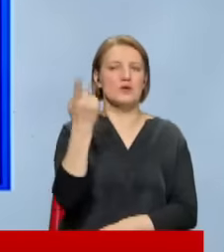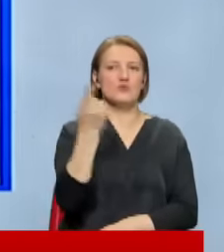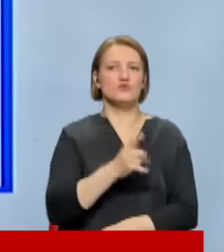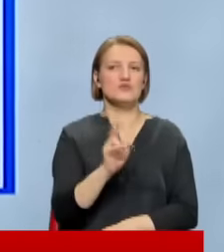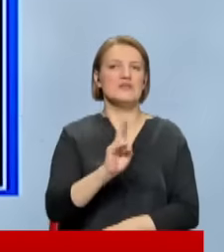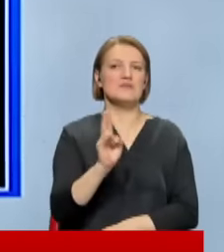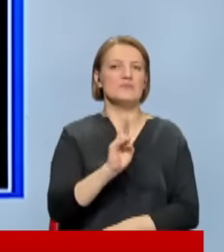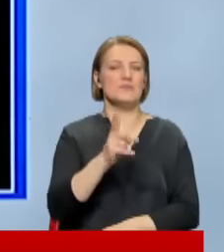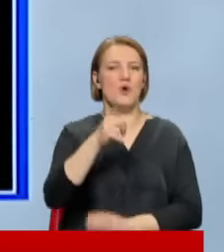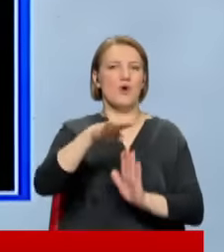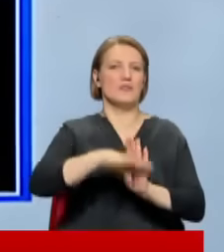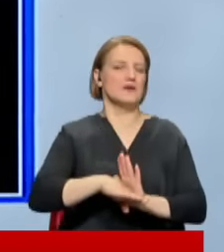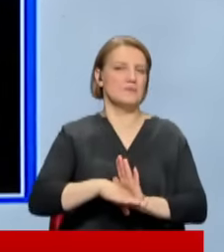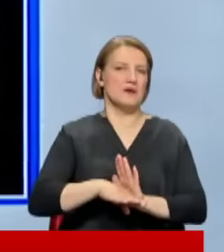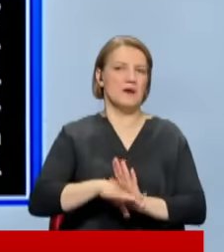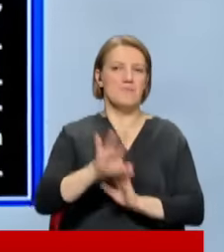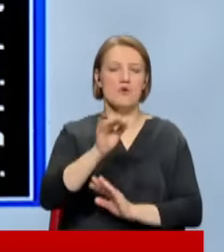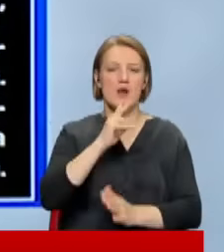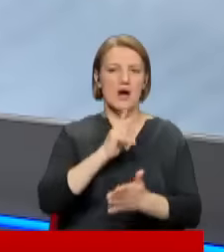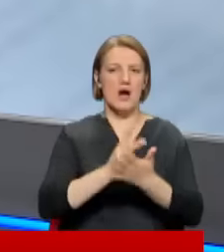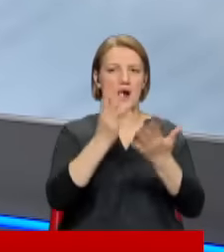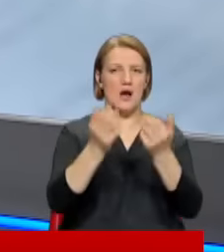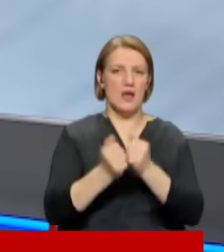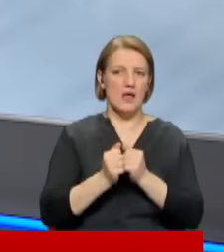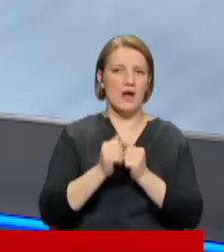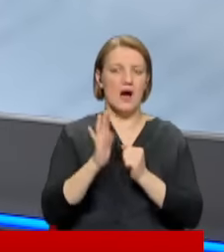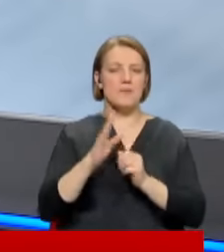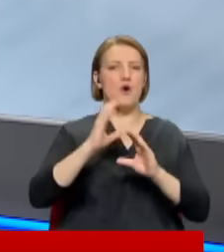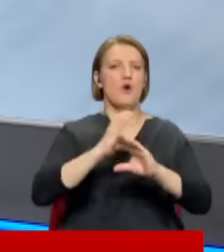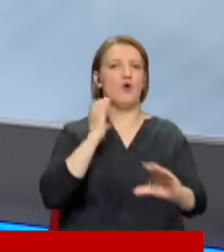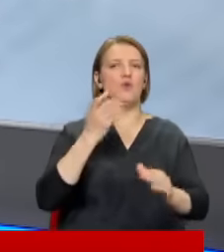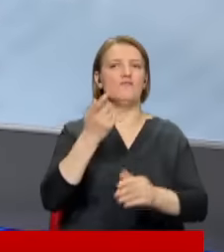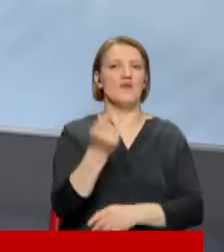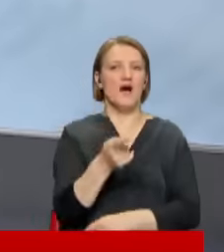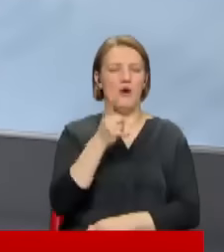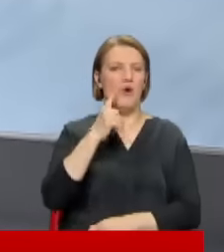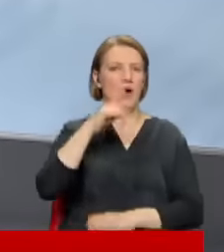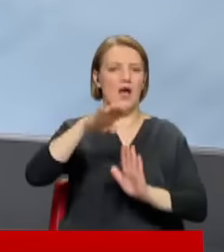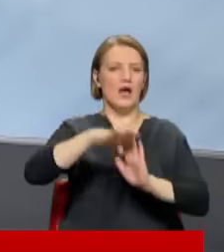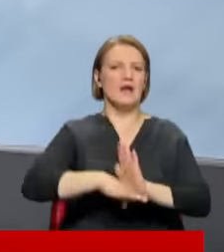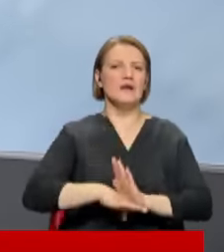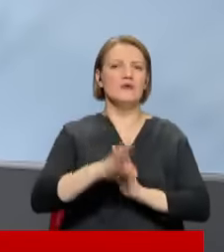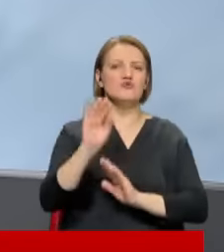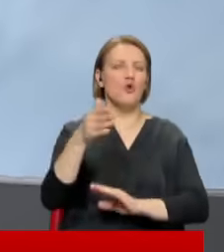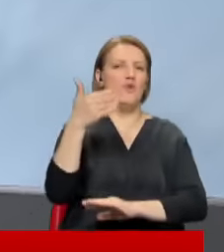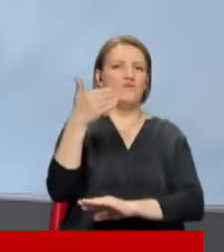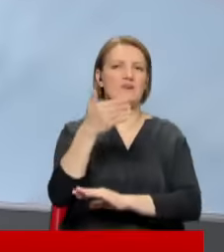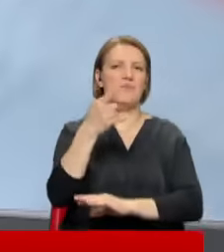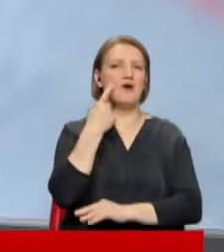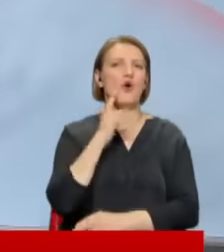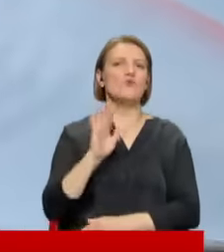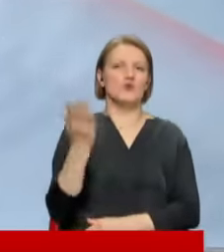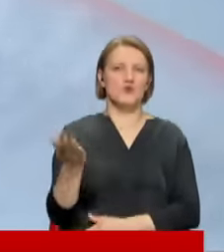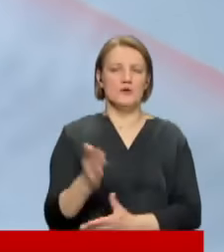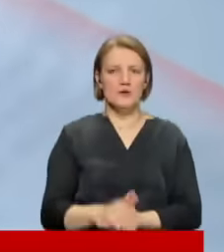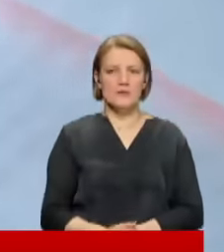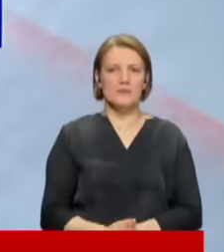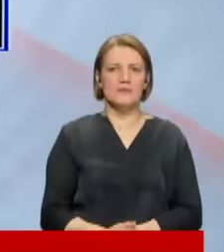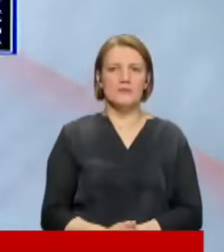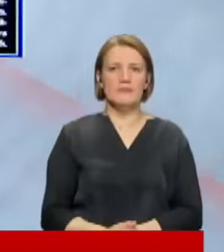%20'lik o indirimi. Böyle bir karar alındı ama otobüs fiyatlarında o indirimi çoğu firmada görmüyorsunuz.